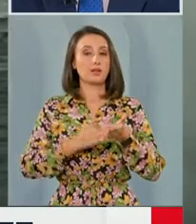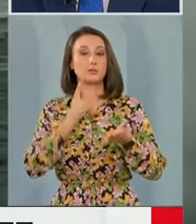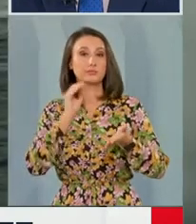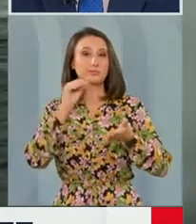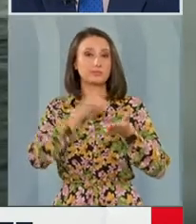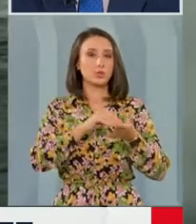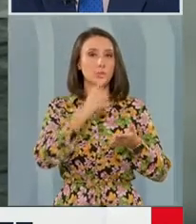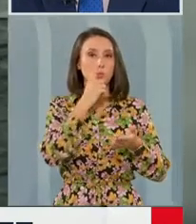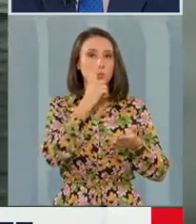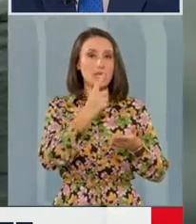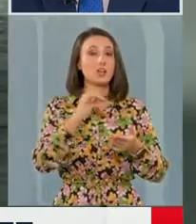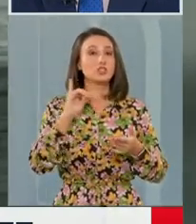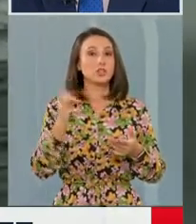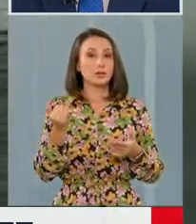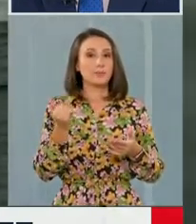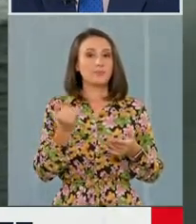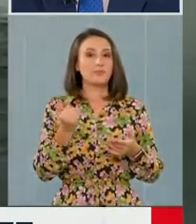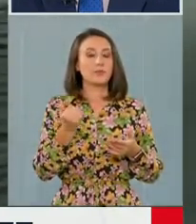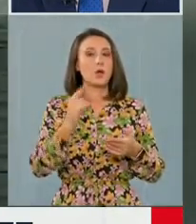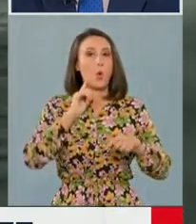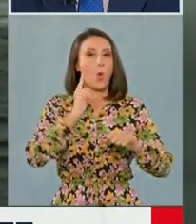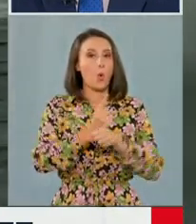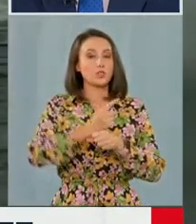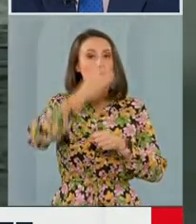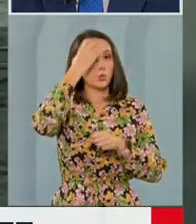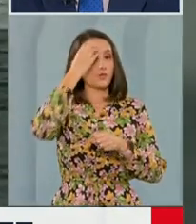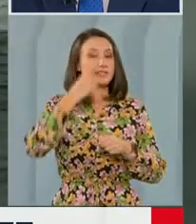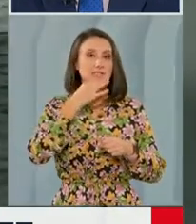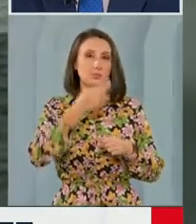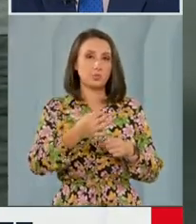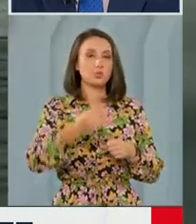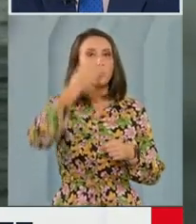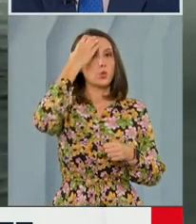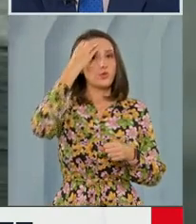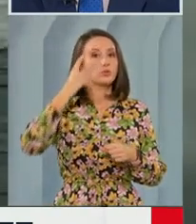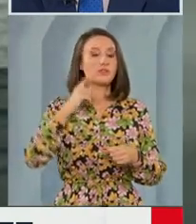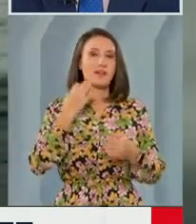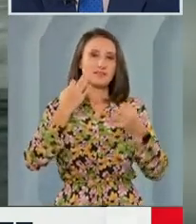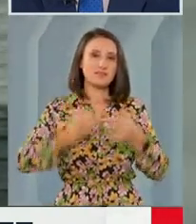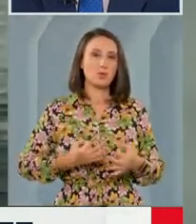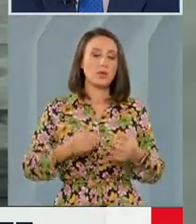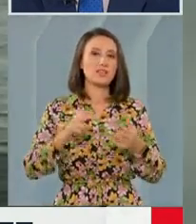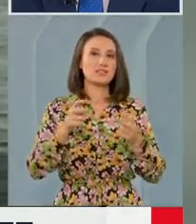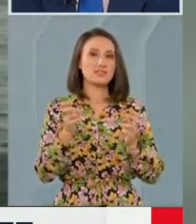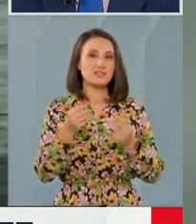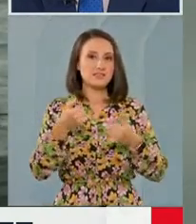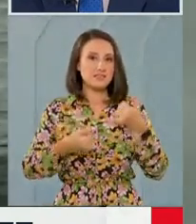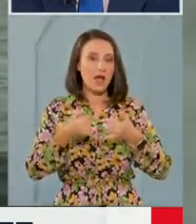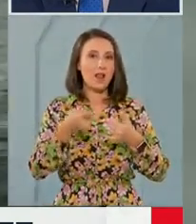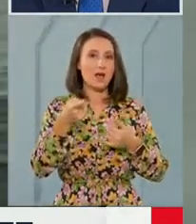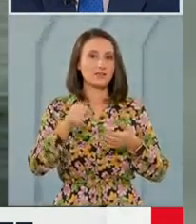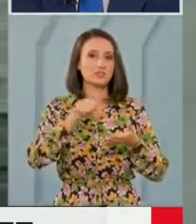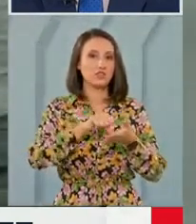anexată Rusiei, și că în ordine executivă se specifica guvernul se va asigura că instalațiile nucleare de la